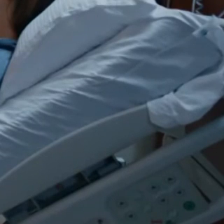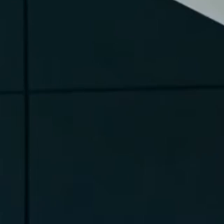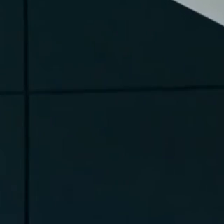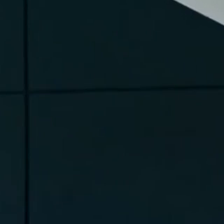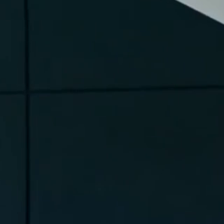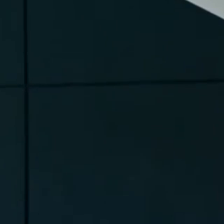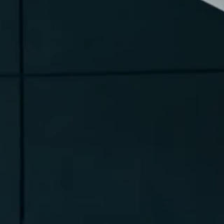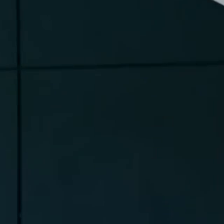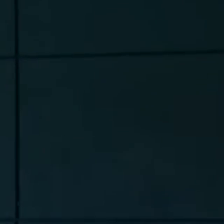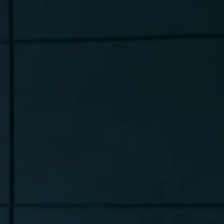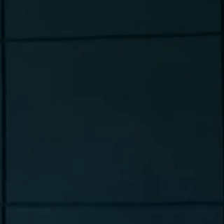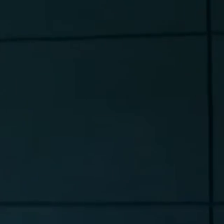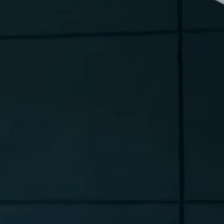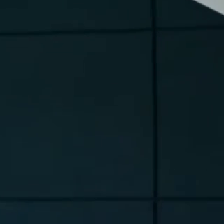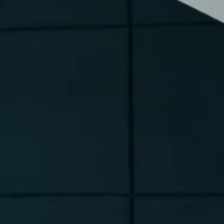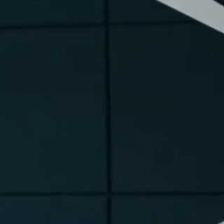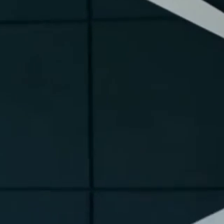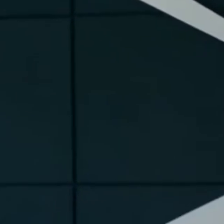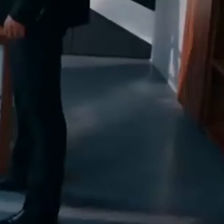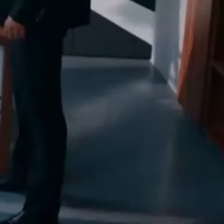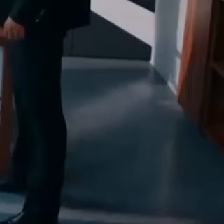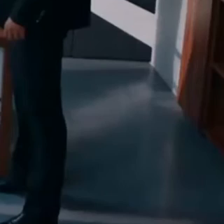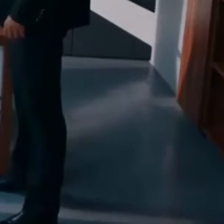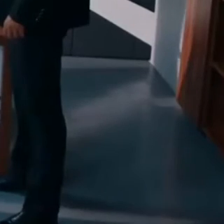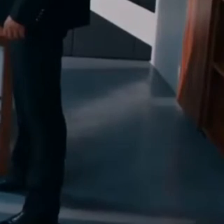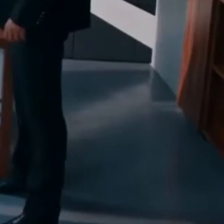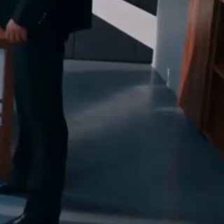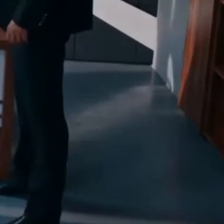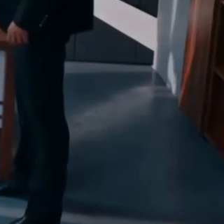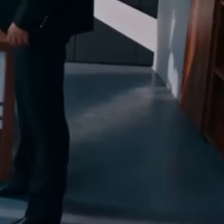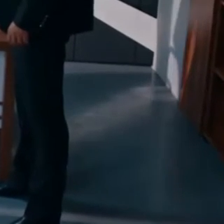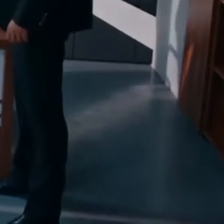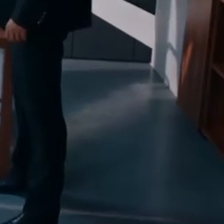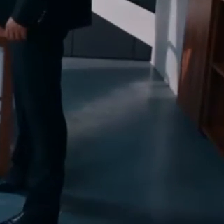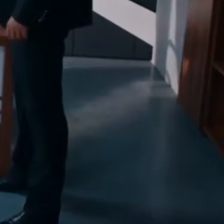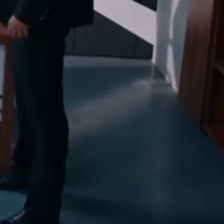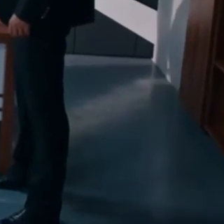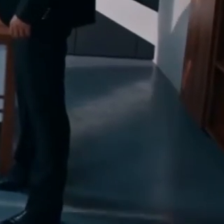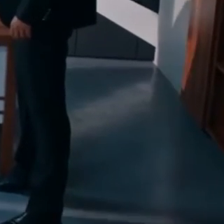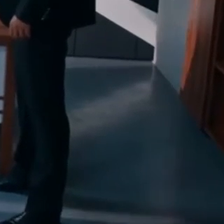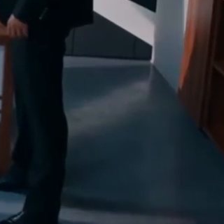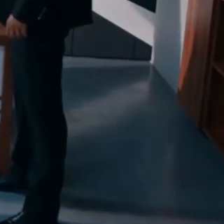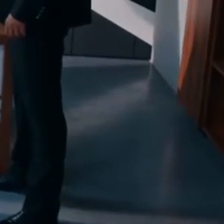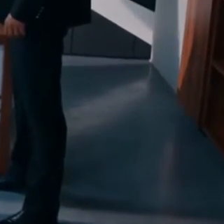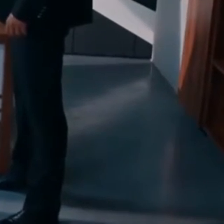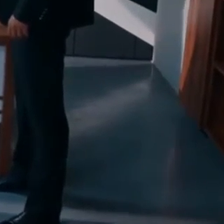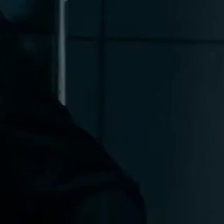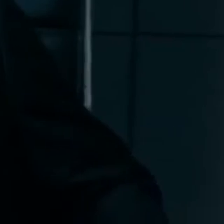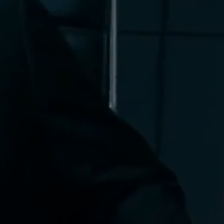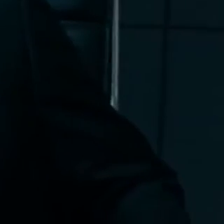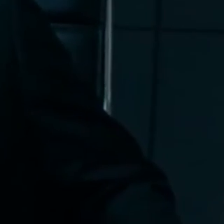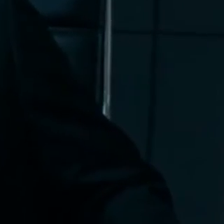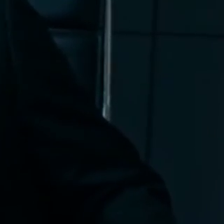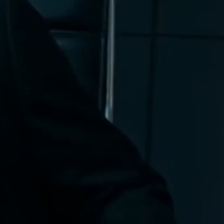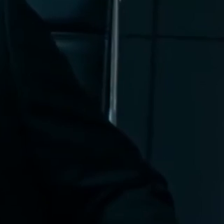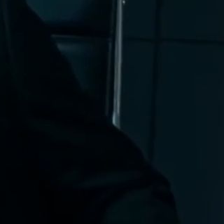yanında tabandan yere kadar çift kapaklı bir dolap daha var. Tayfun Pusat'ın ofisinde. Pusat'ı sökmekle kışkırttığı beyaz yuvarlak